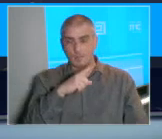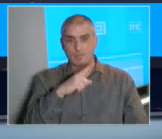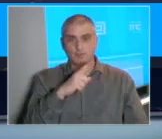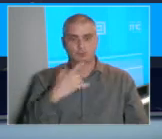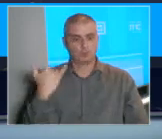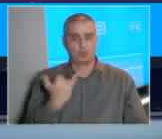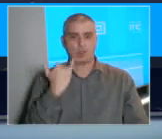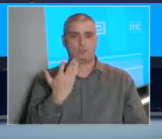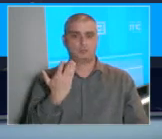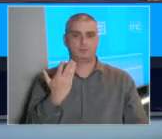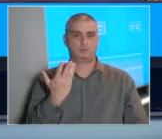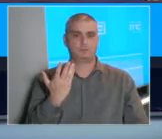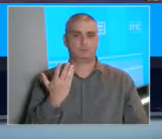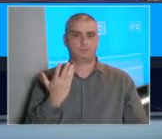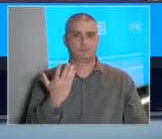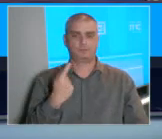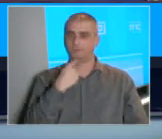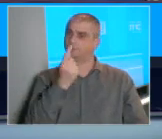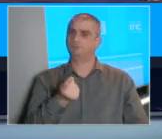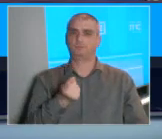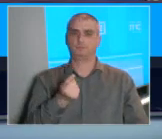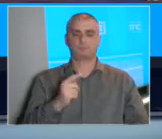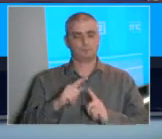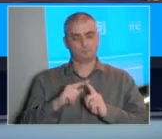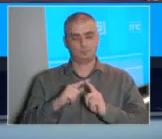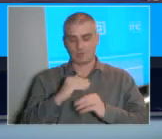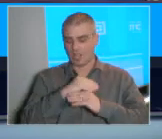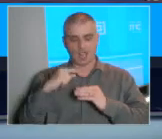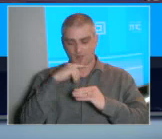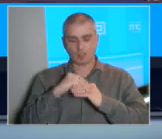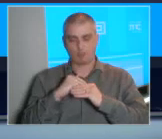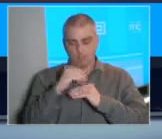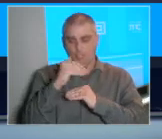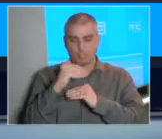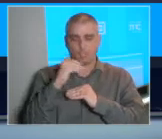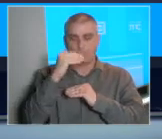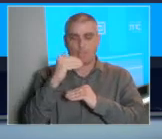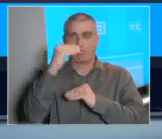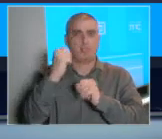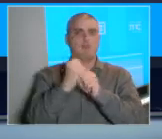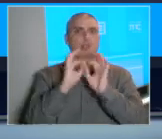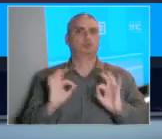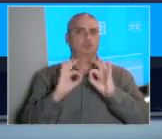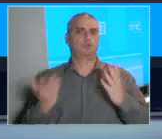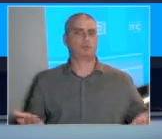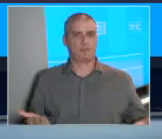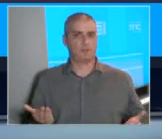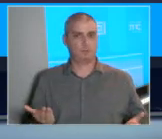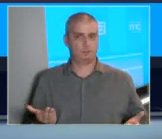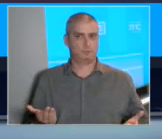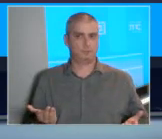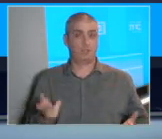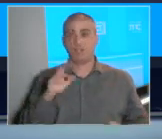שהם כל הזמן הכריזו על... קווי אדום ואדום ולא עשו כלום בסופו של דבר,